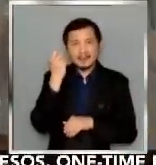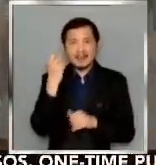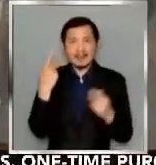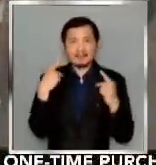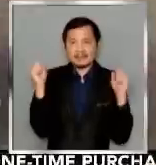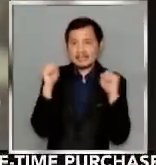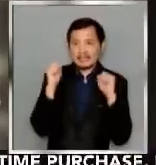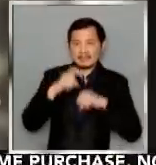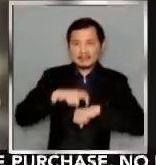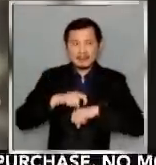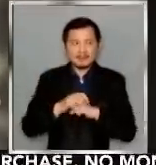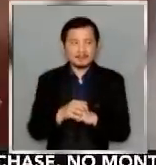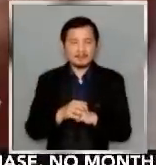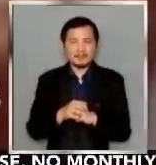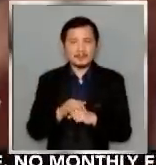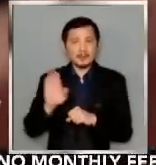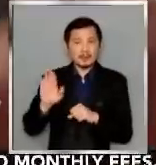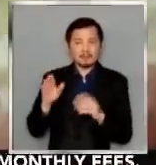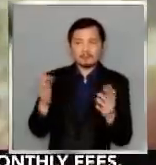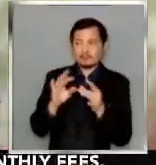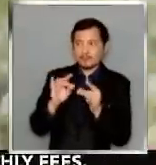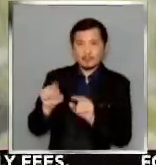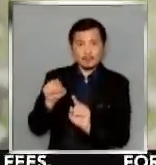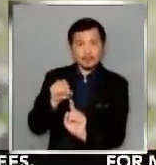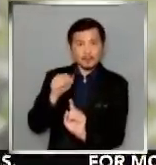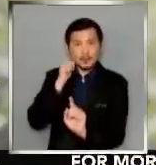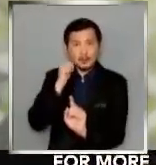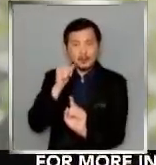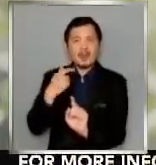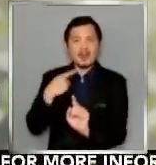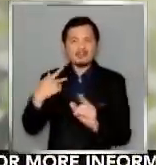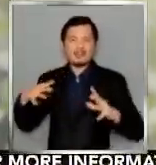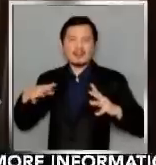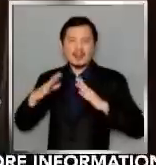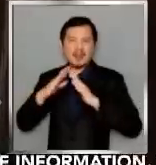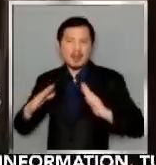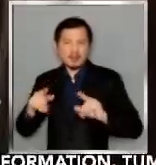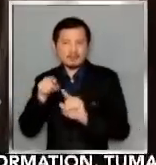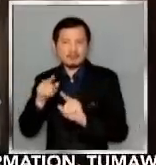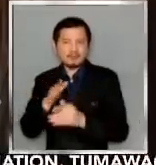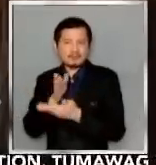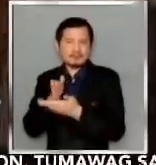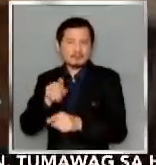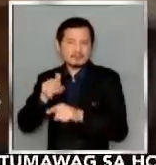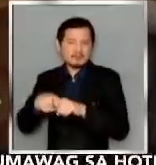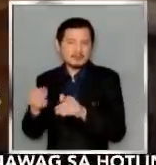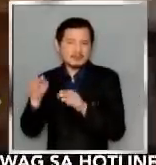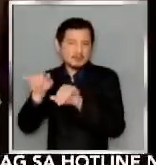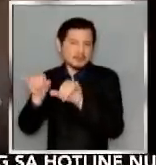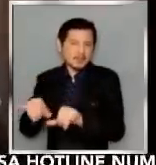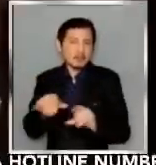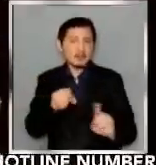at namamahalan ng kanyang vacation house. Si Yasser Marta naman ang gagarap na ex-boyfriend na si Jared na piniling manirahan sa Amerika mula